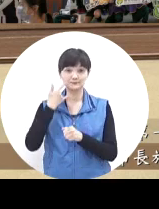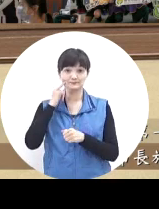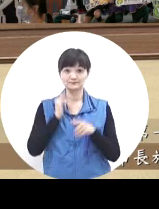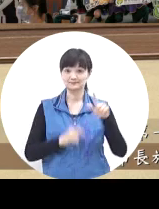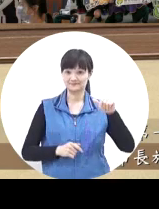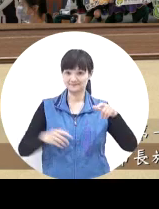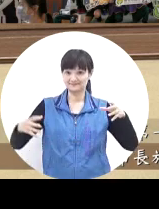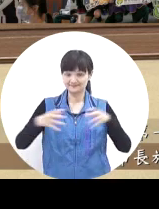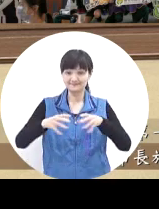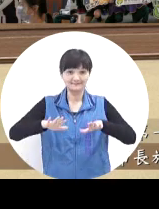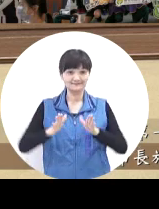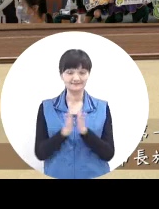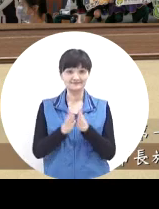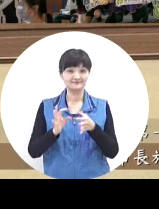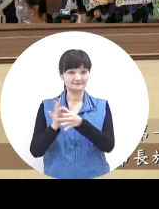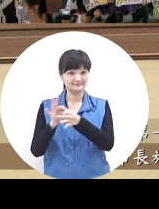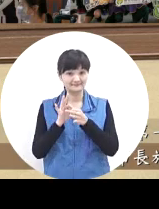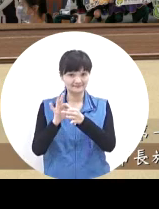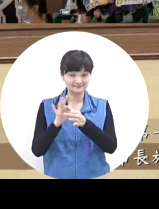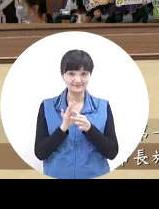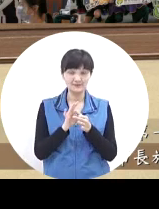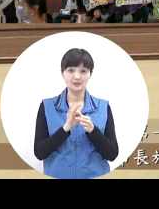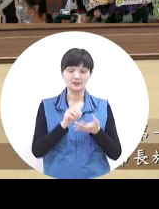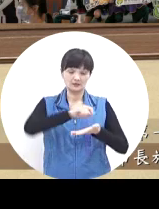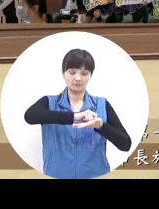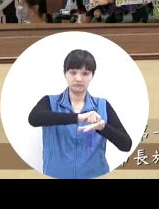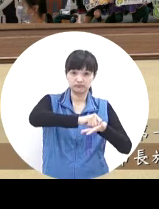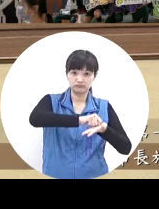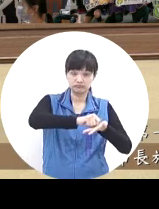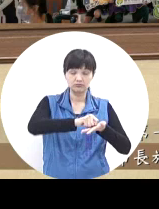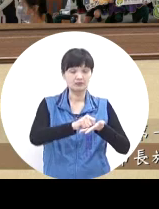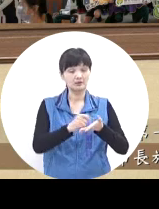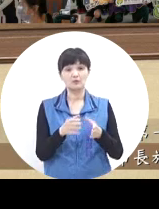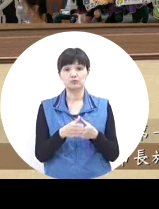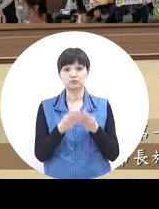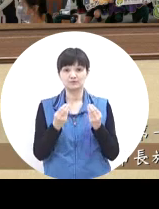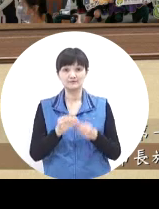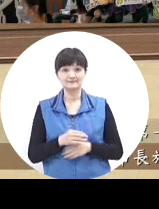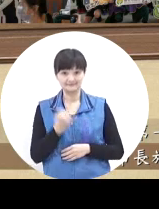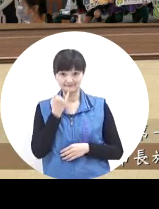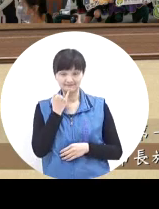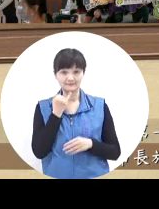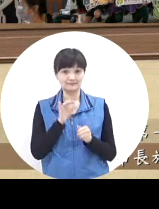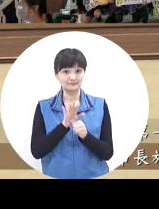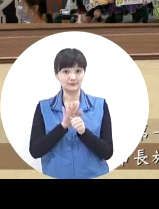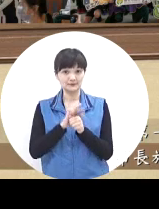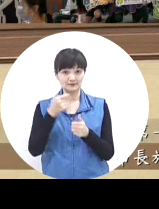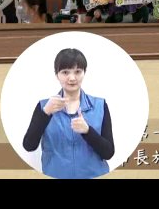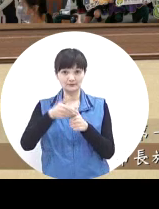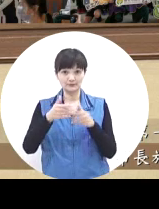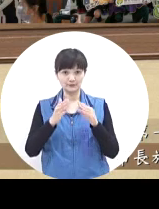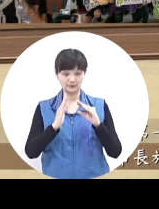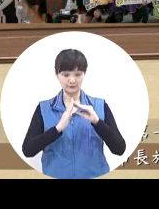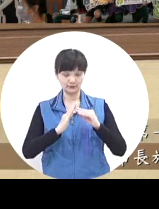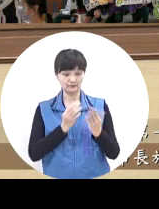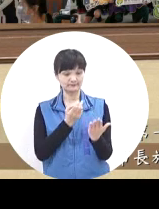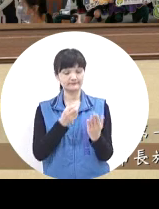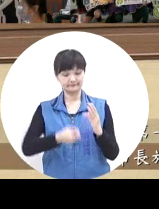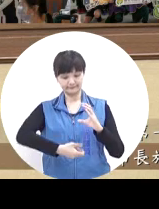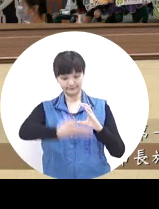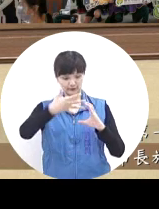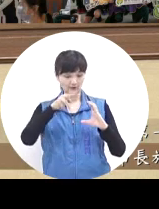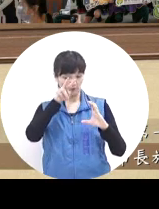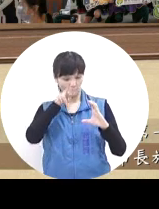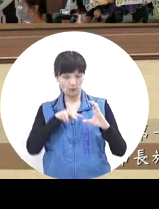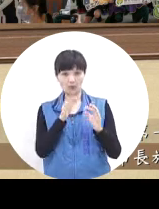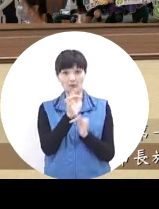联系，减少纸本传递，也可让教育局随时掌握学校的相关数据，提倡更进步的智慧